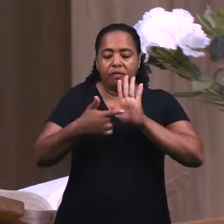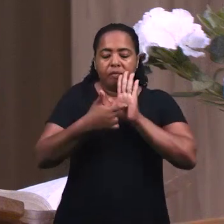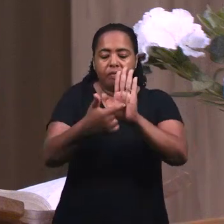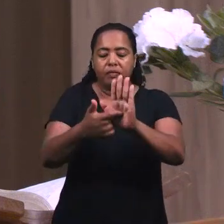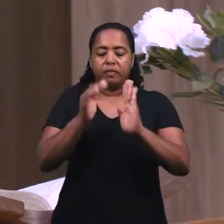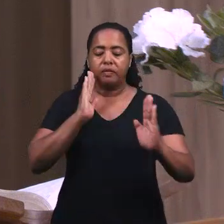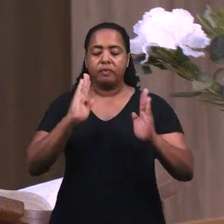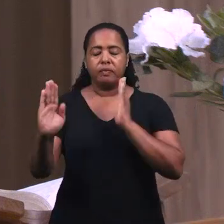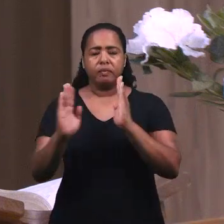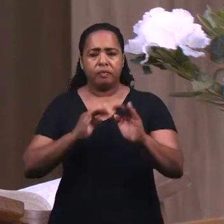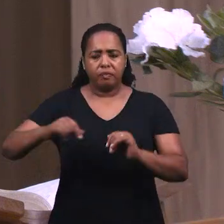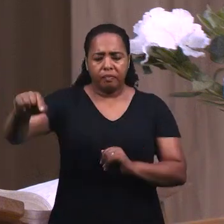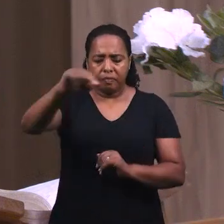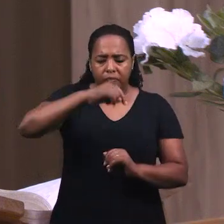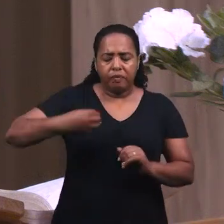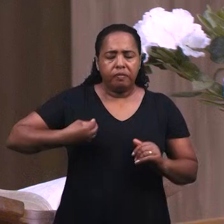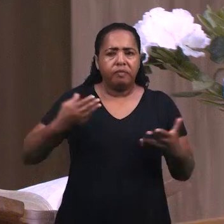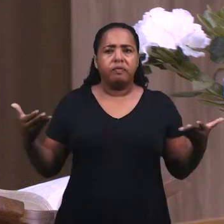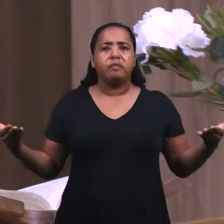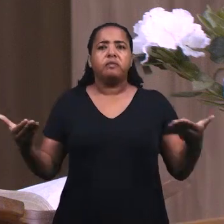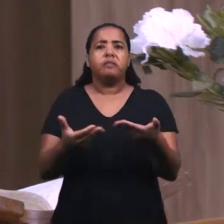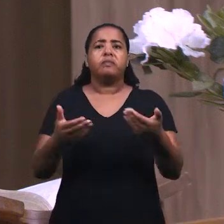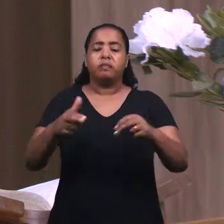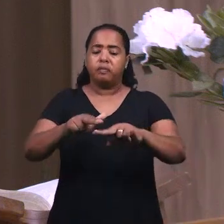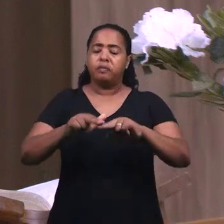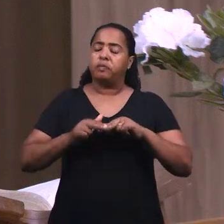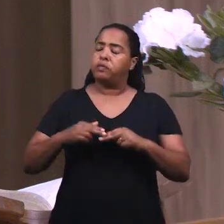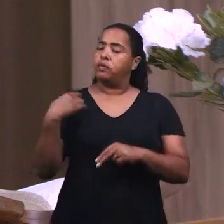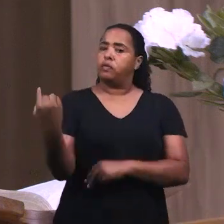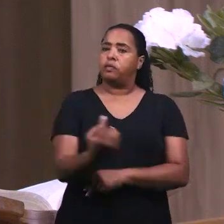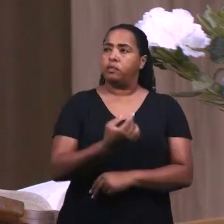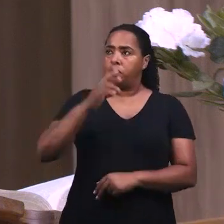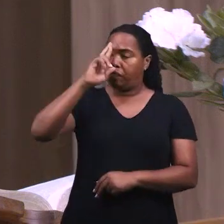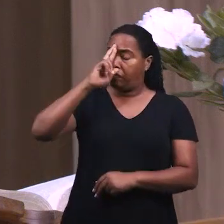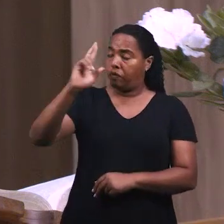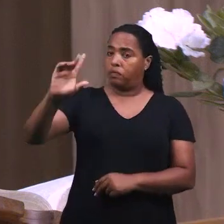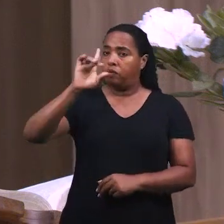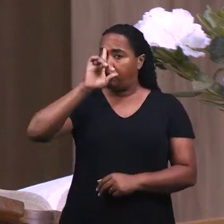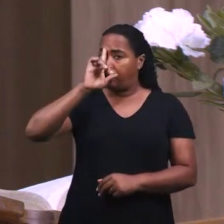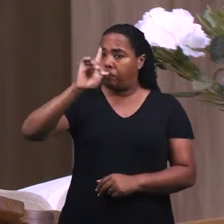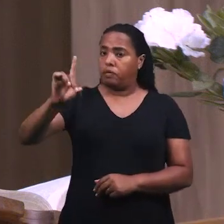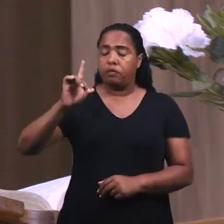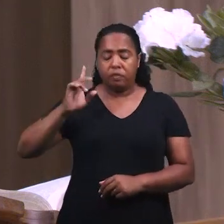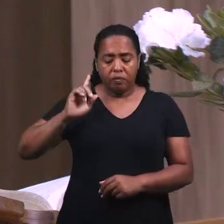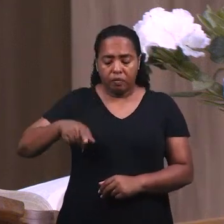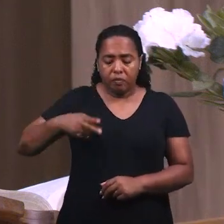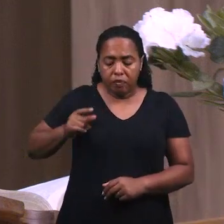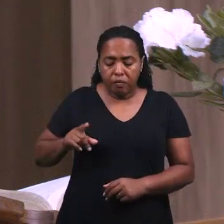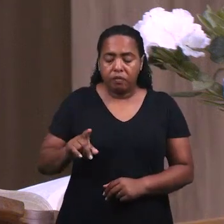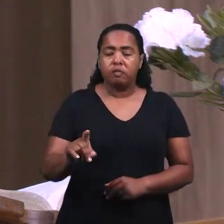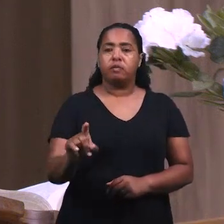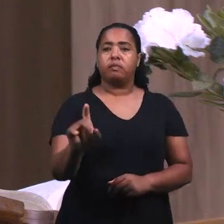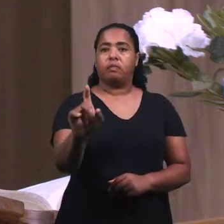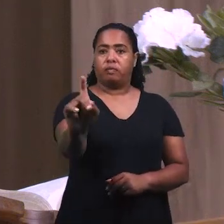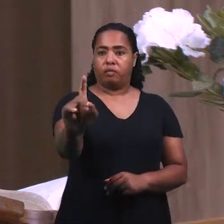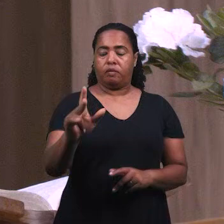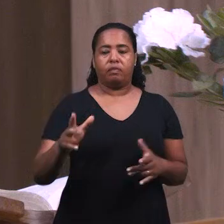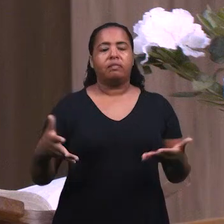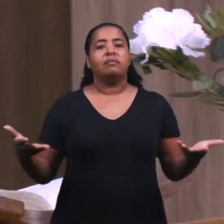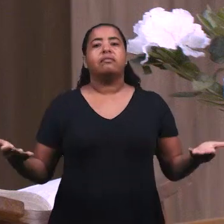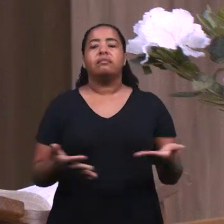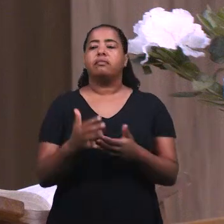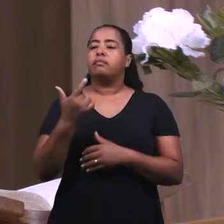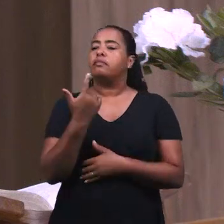message parle du moment que nous vivons aujourd'hui. Parce que notre Seigneur, notre Dieu, il est éternel. Nous